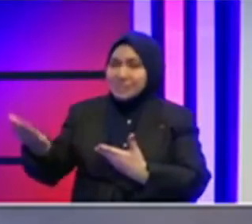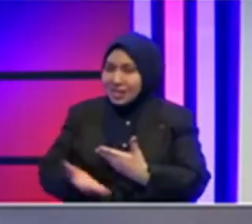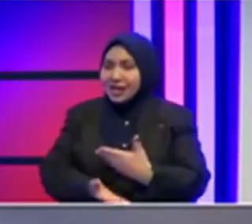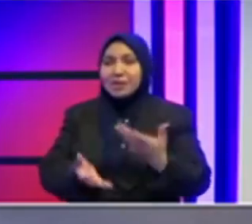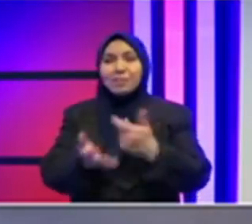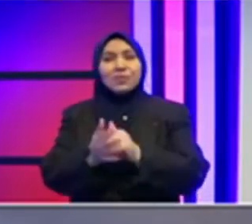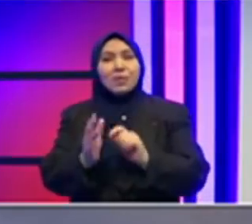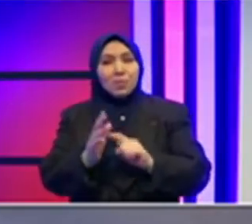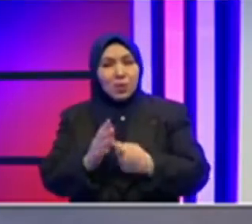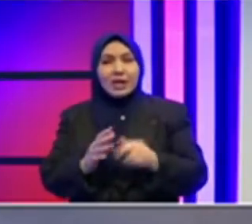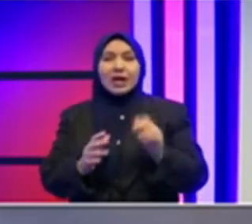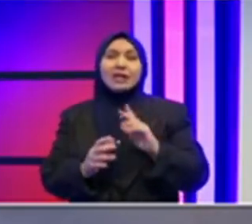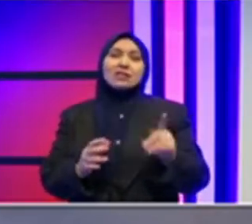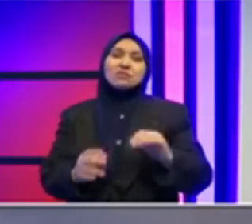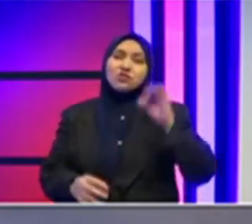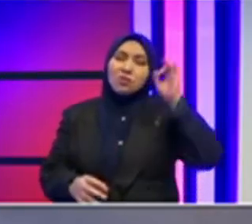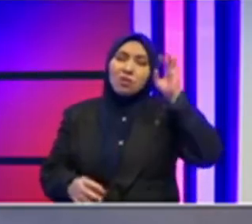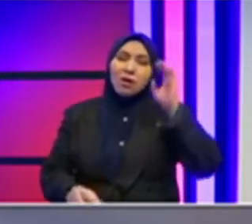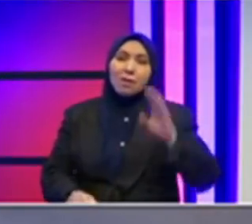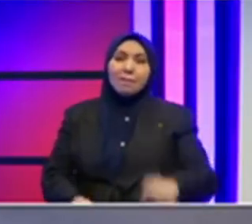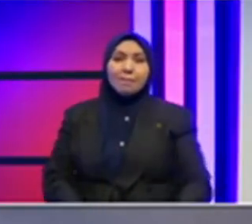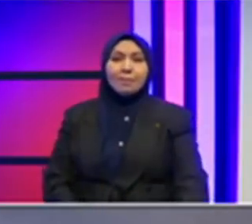insyaAllah. Astaghfirullahaladzim.